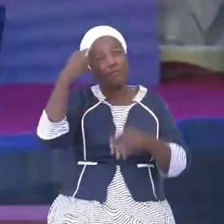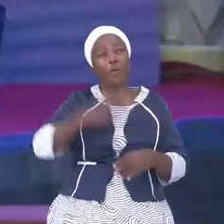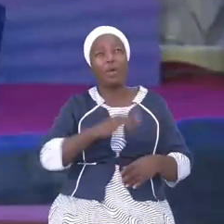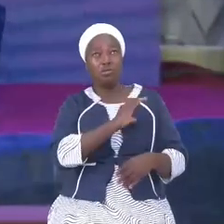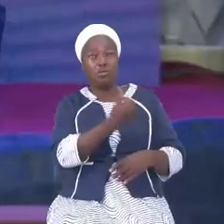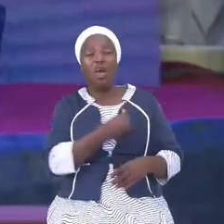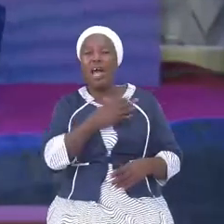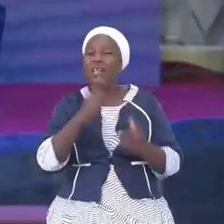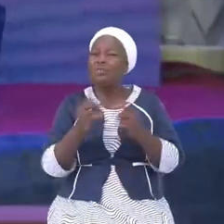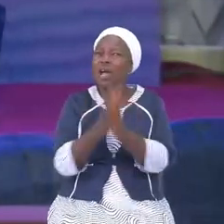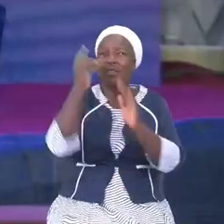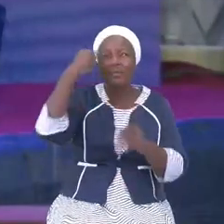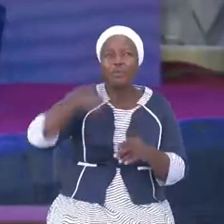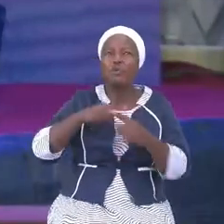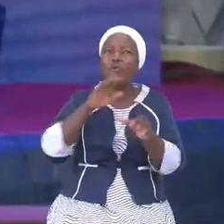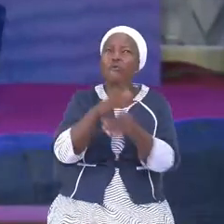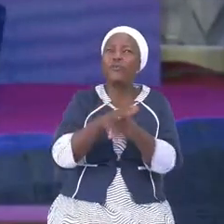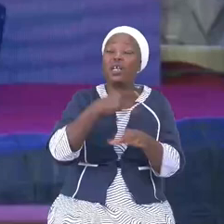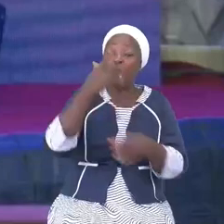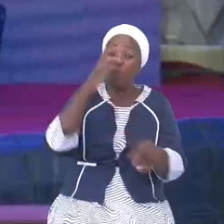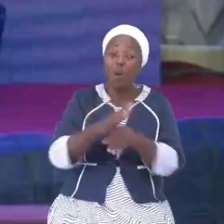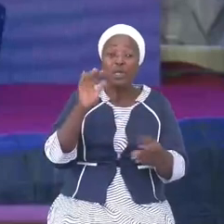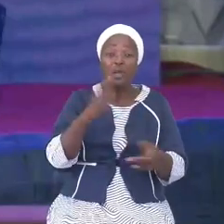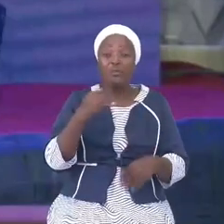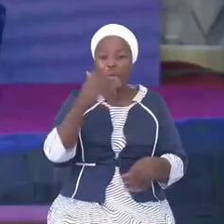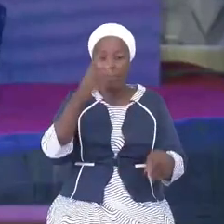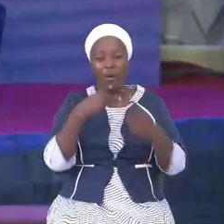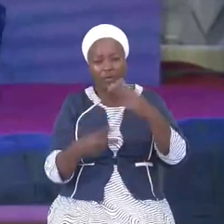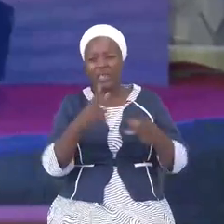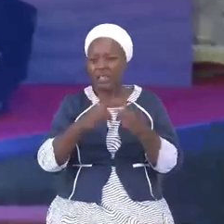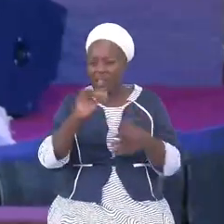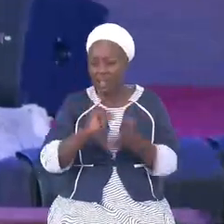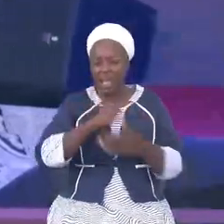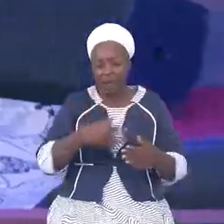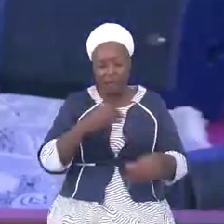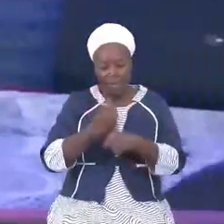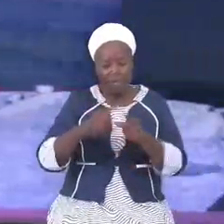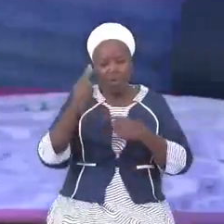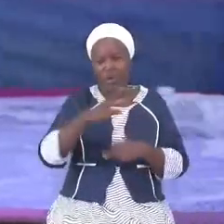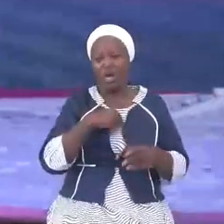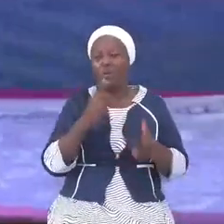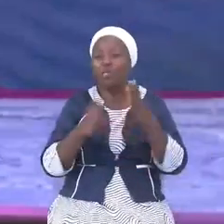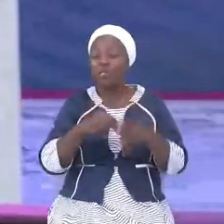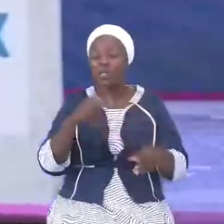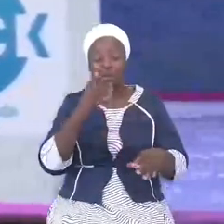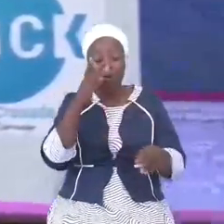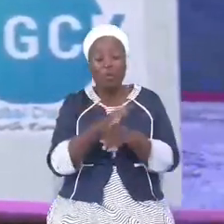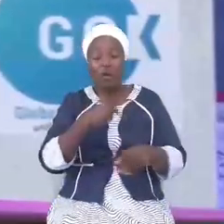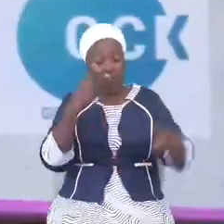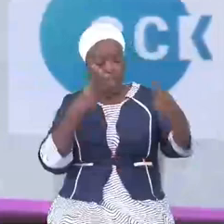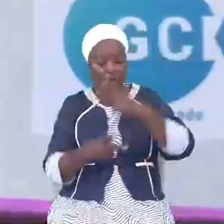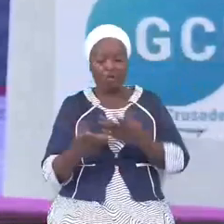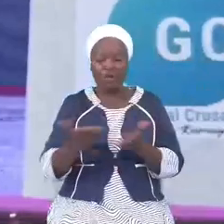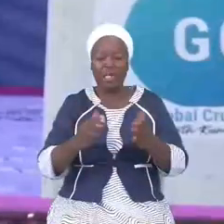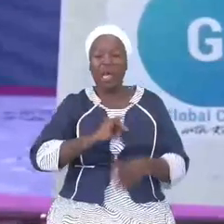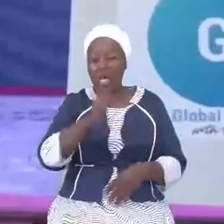que j'accomplisse le vœu du prophète. Quel est le vœu du prophète? Me voici, envoie-moi. Quel est le vœu du